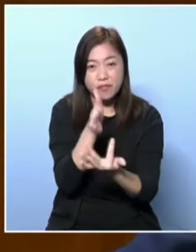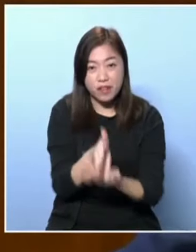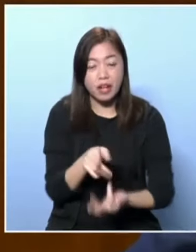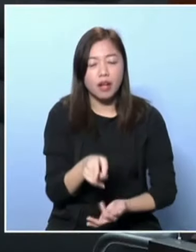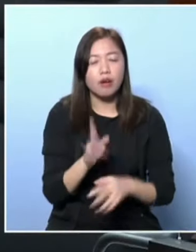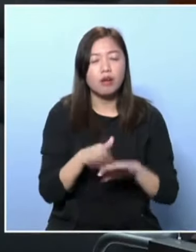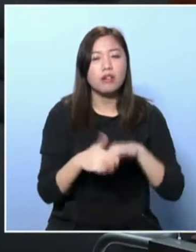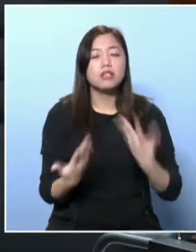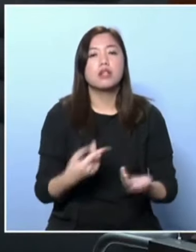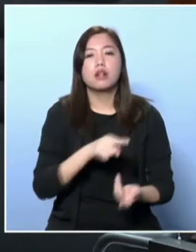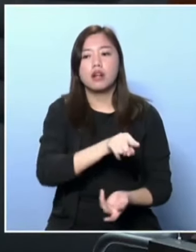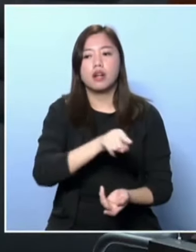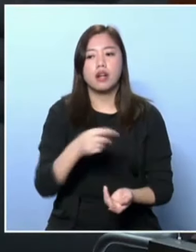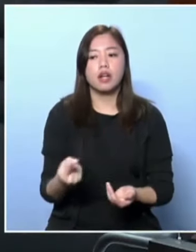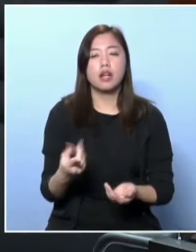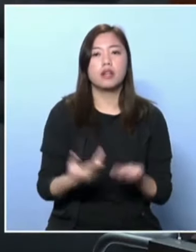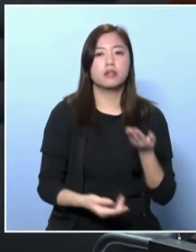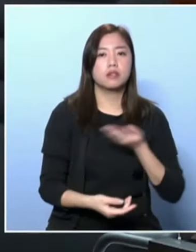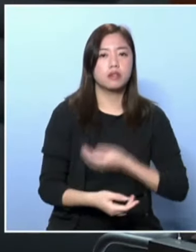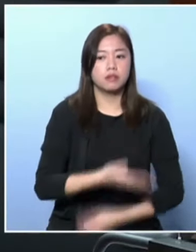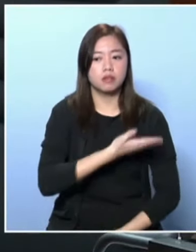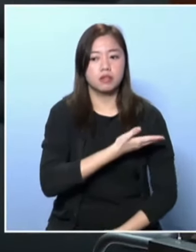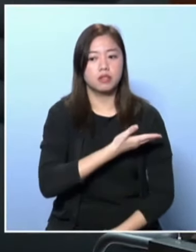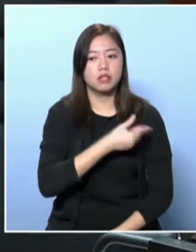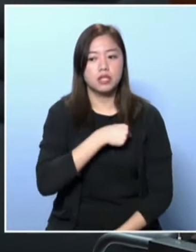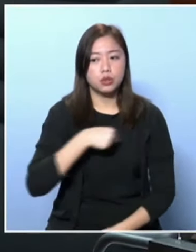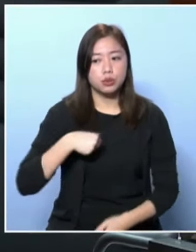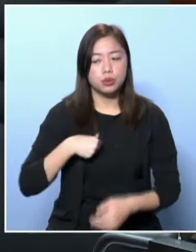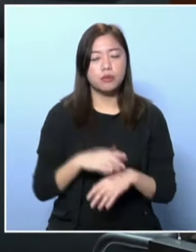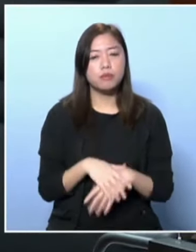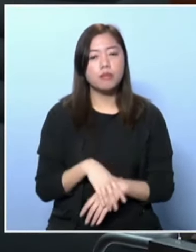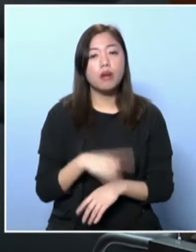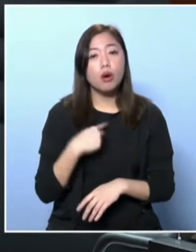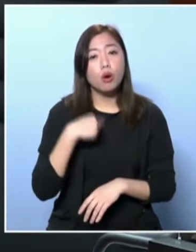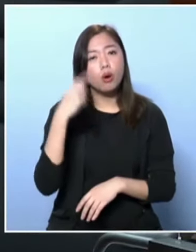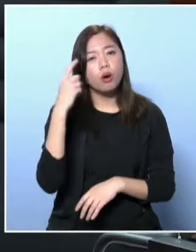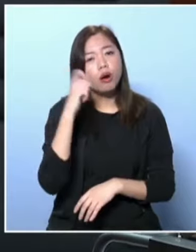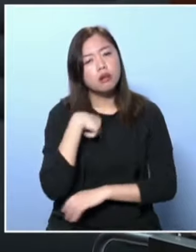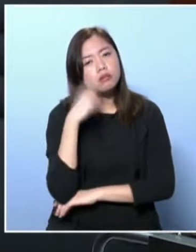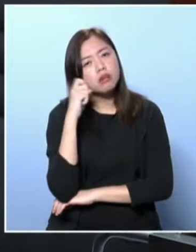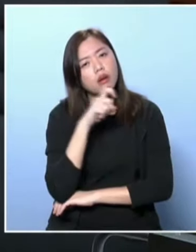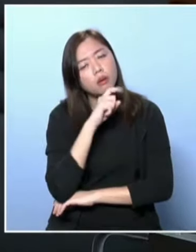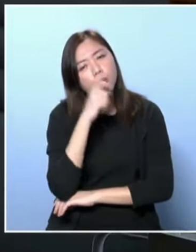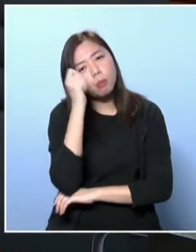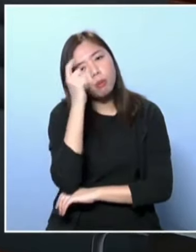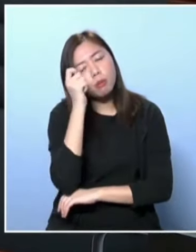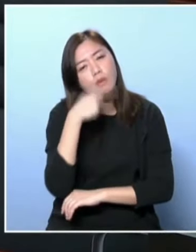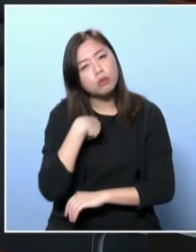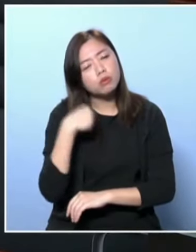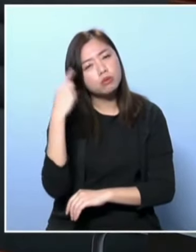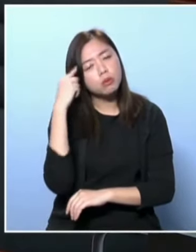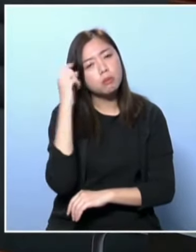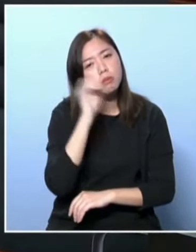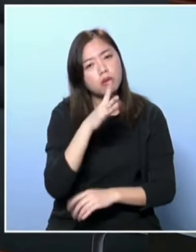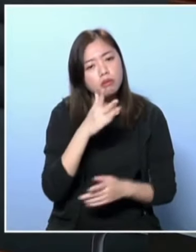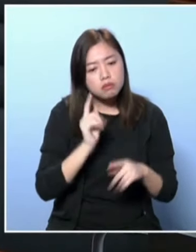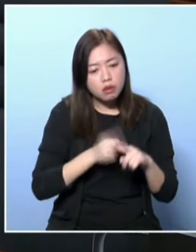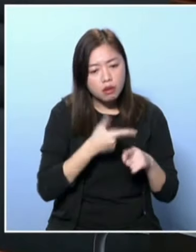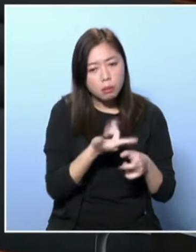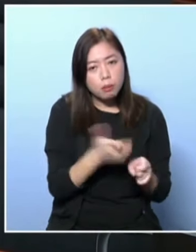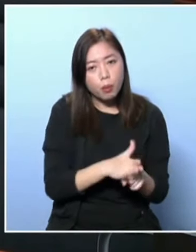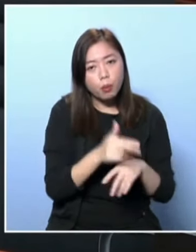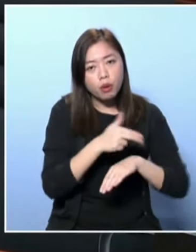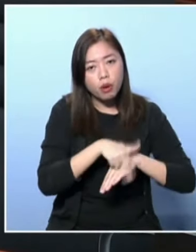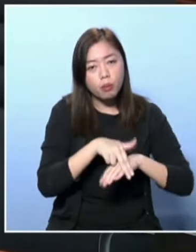接下来是杨岳桥议员。 主席，唔该，即系我好好奇，想请教局长咧，原方案即系话政府推出呢个补助